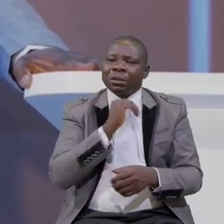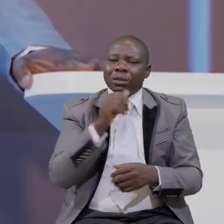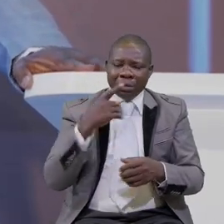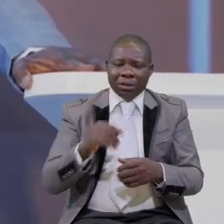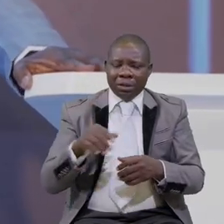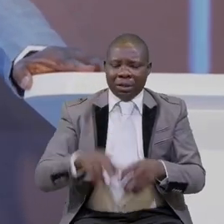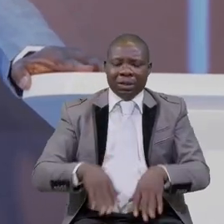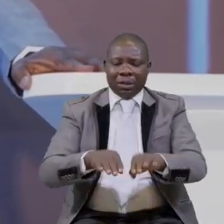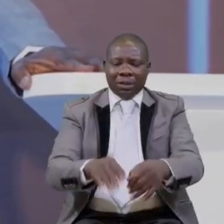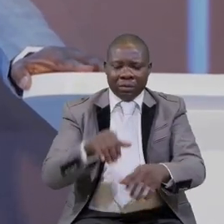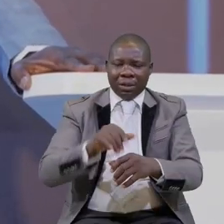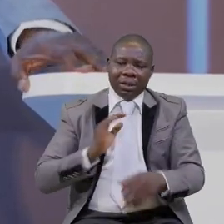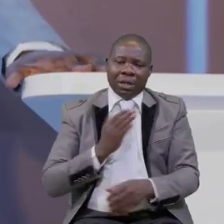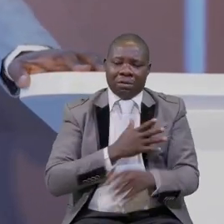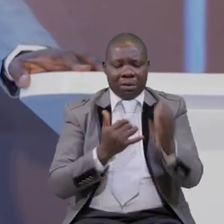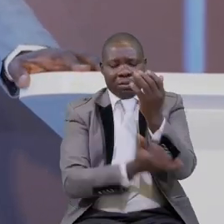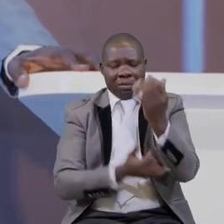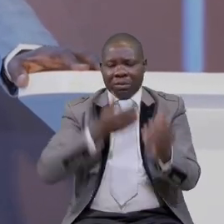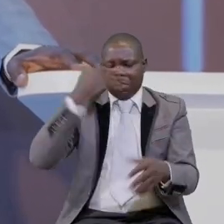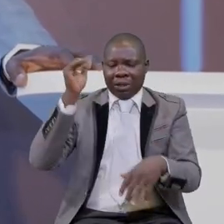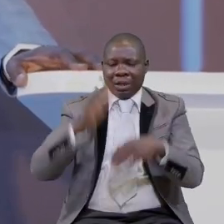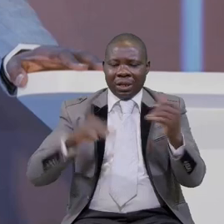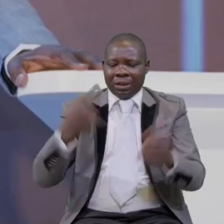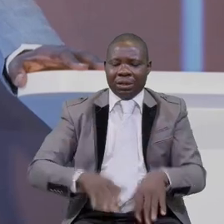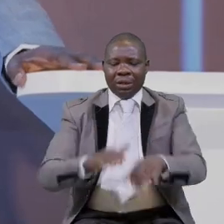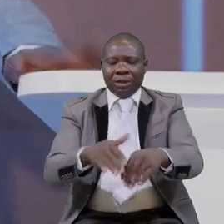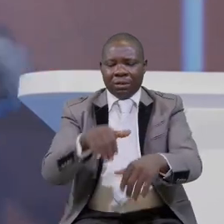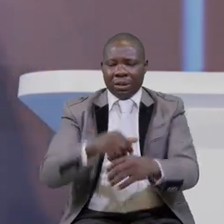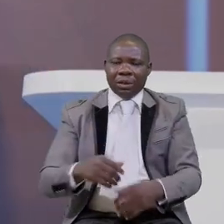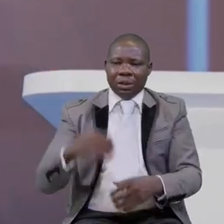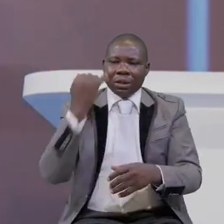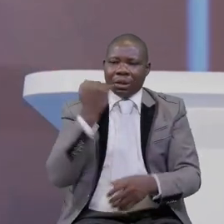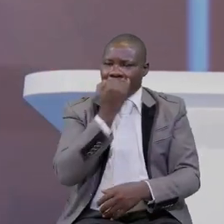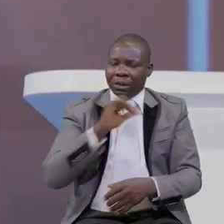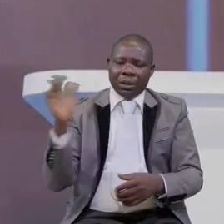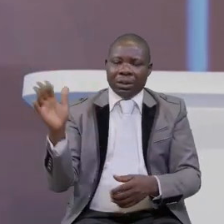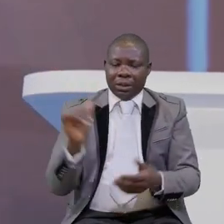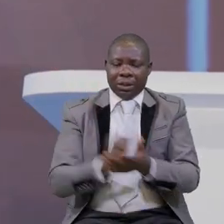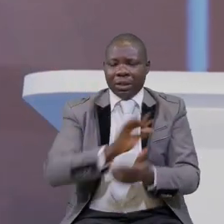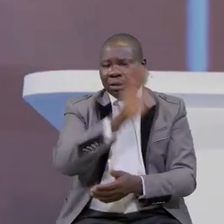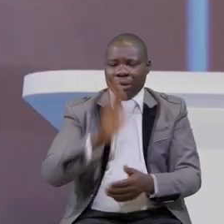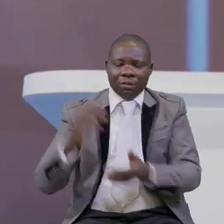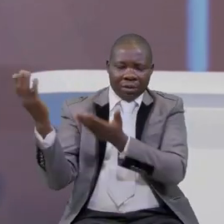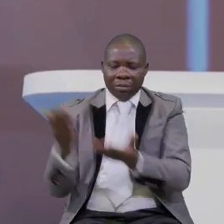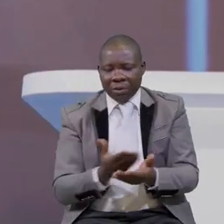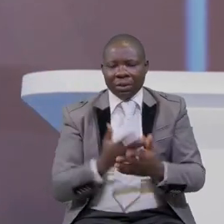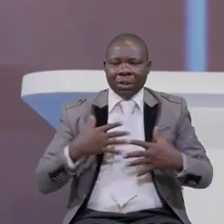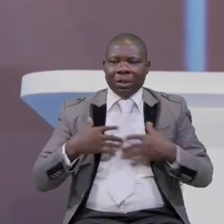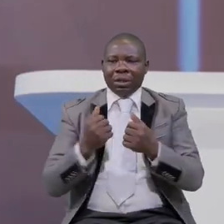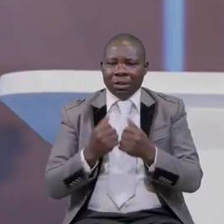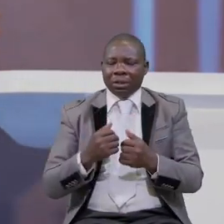Est-ce que les eaux de mon pays ne sont pas meilleures? Ça n'a jamais apporté. Ses serviteurs dit, monsieur, s'il te